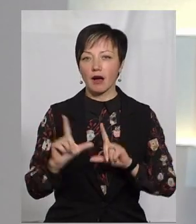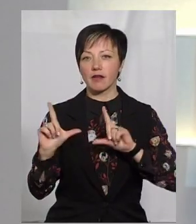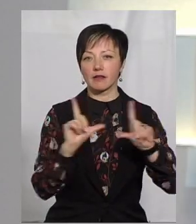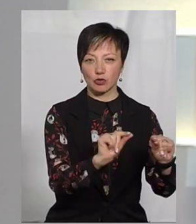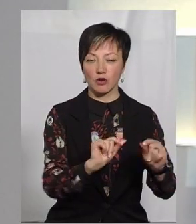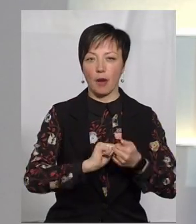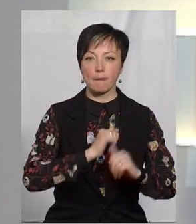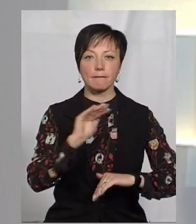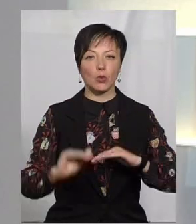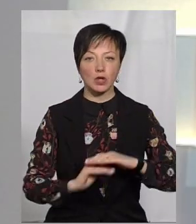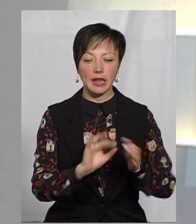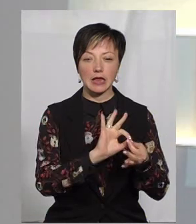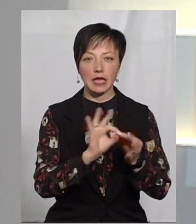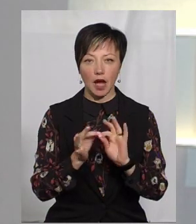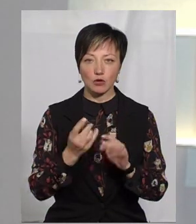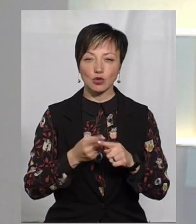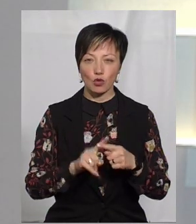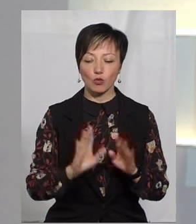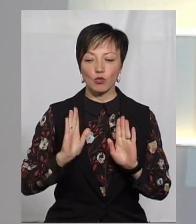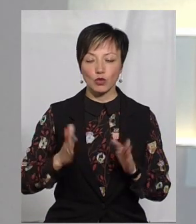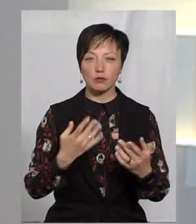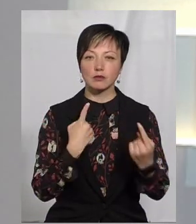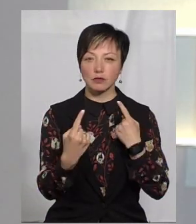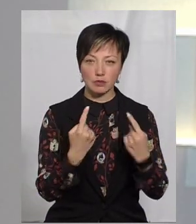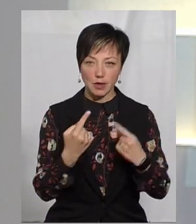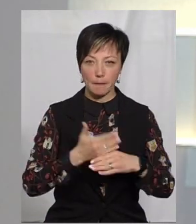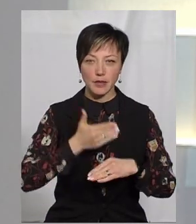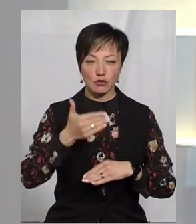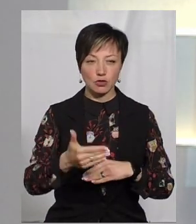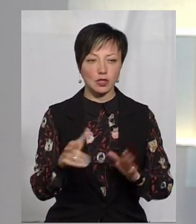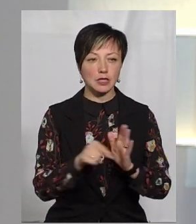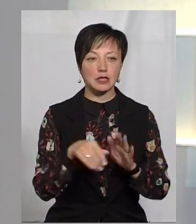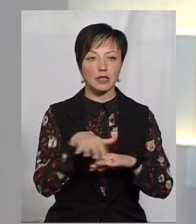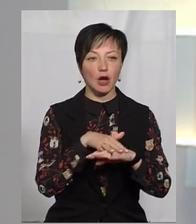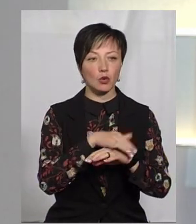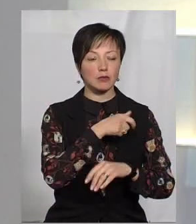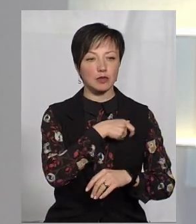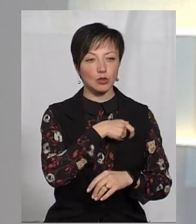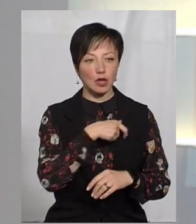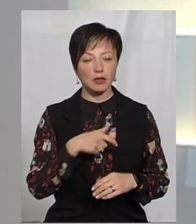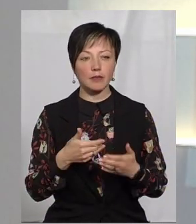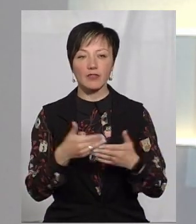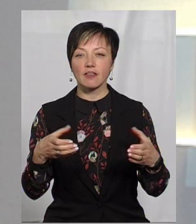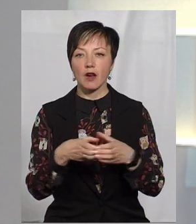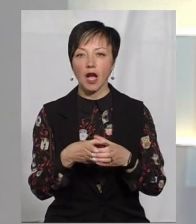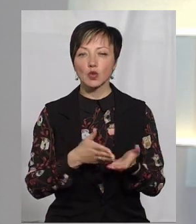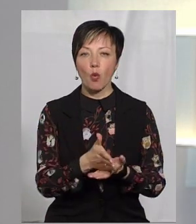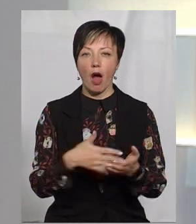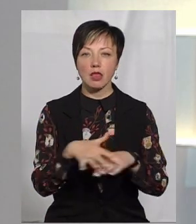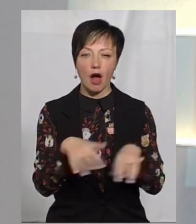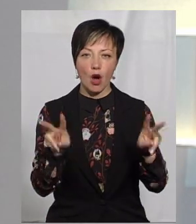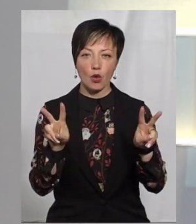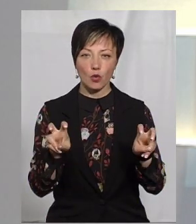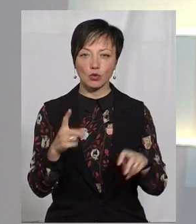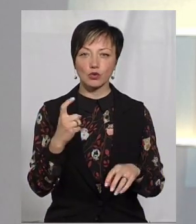у Кам'янець-Подільський. Детальніше на цьому зупинимось у розмові із народним депутатом від фракції «Слуга народу» і